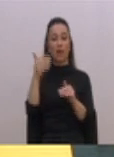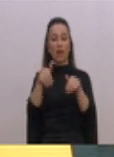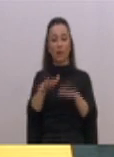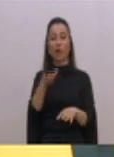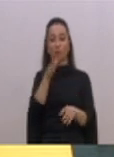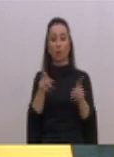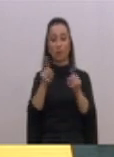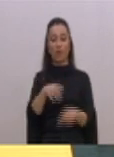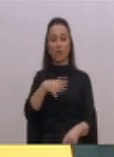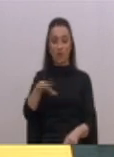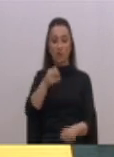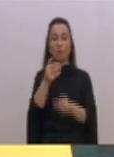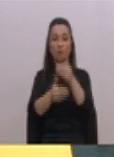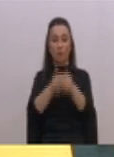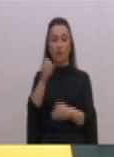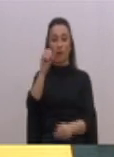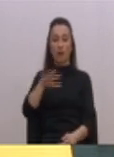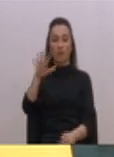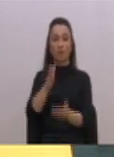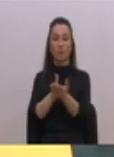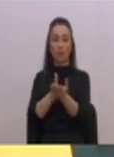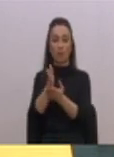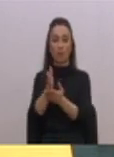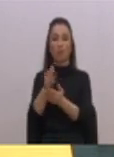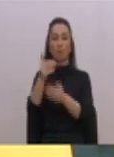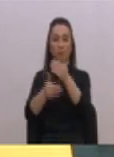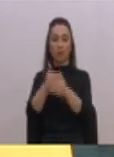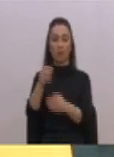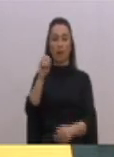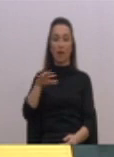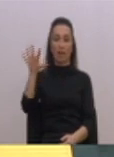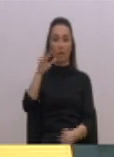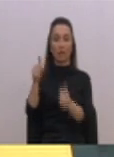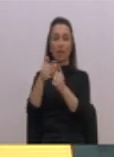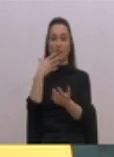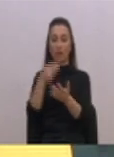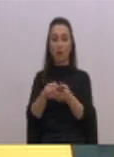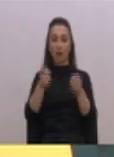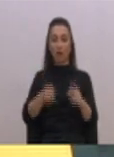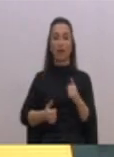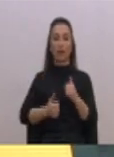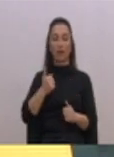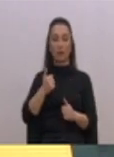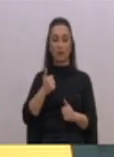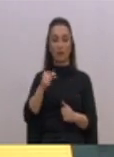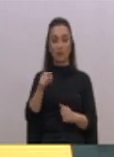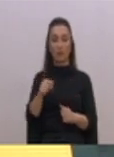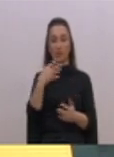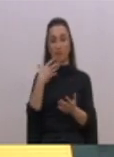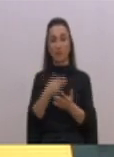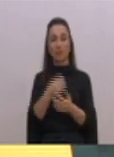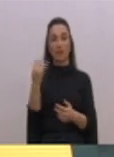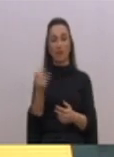dro, sacatolo, midis, europolim martule bebita, midis, europiscan, sacutari rifsebis, suverenitatis, de